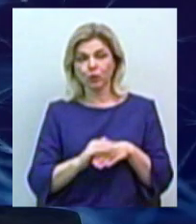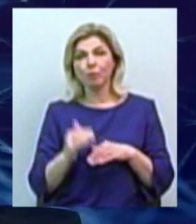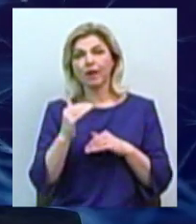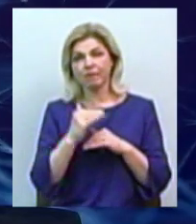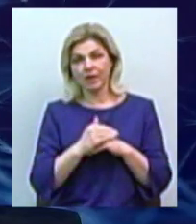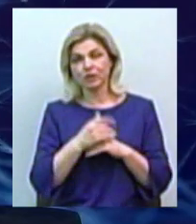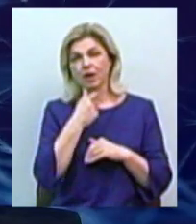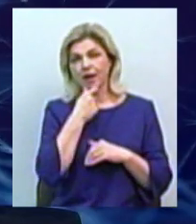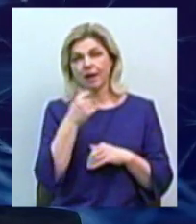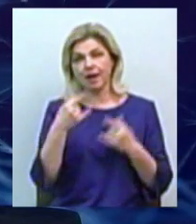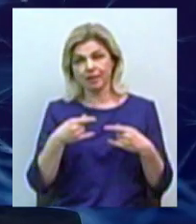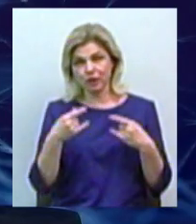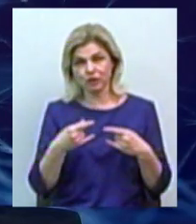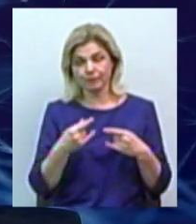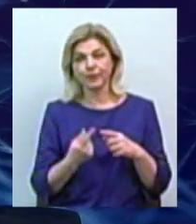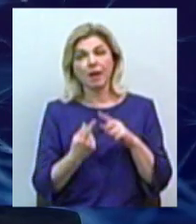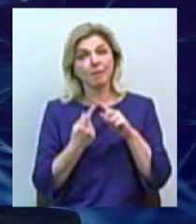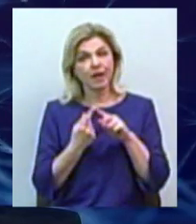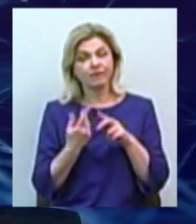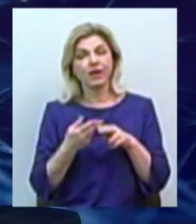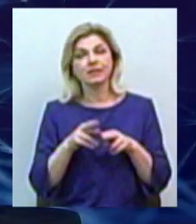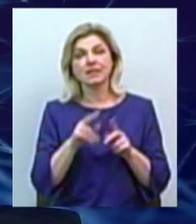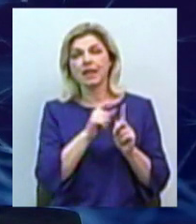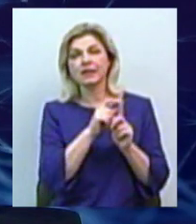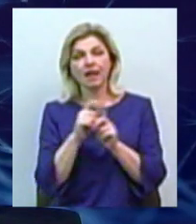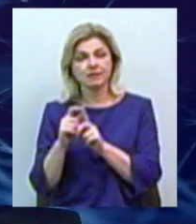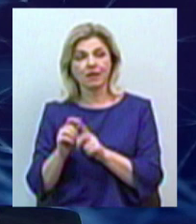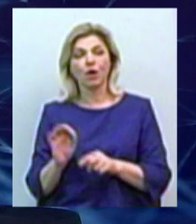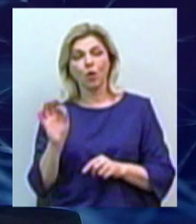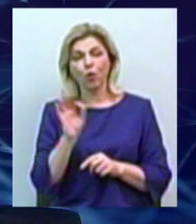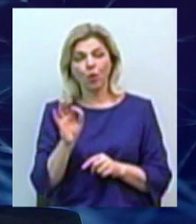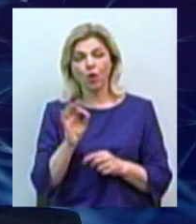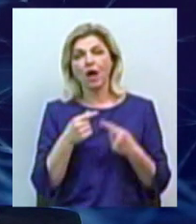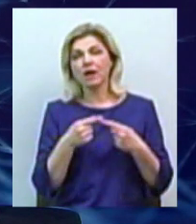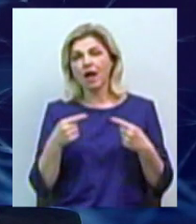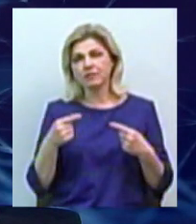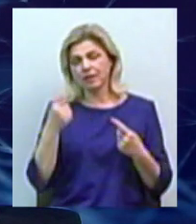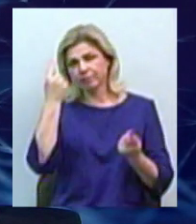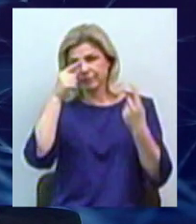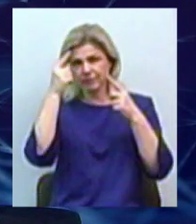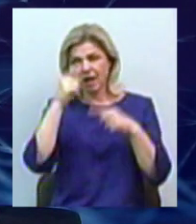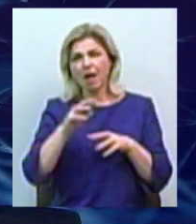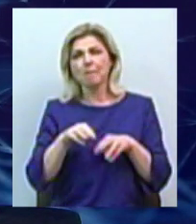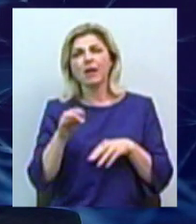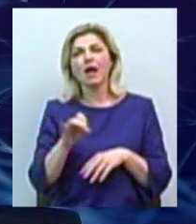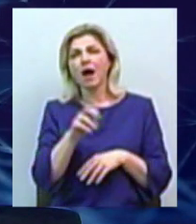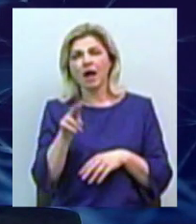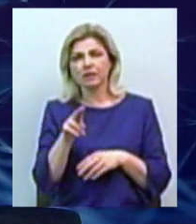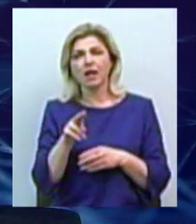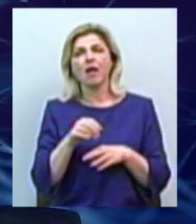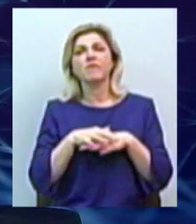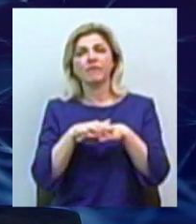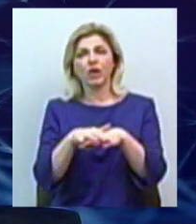телеглядачі. Ну, по-перше, ця теза про ефемерні мільярди гривень до бюджетів усіх рівнів,